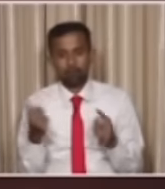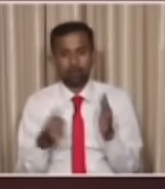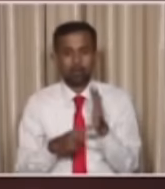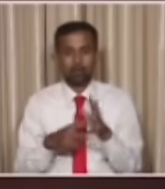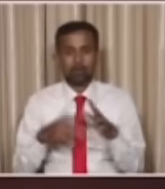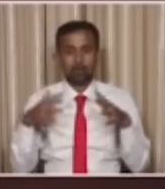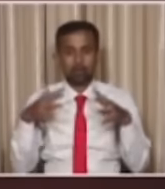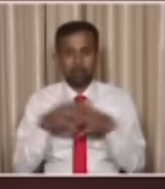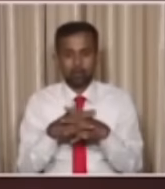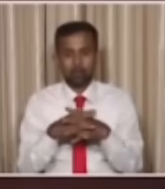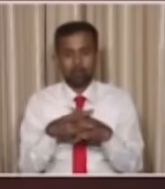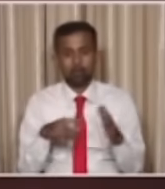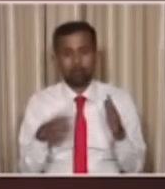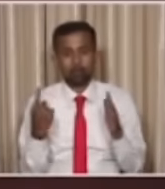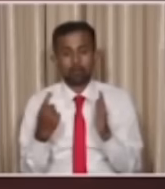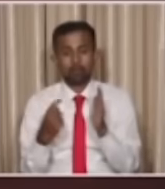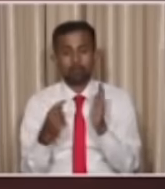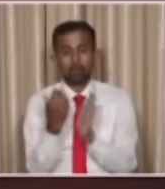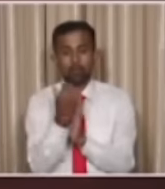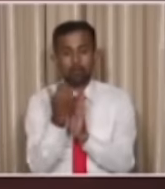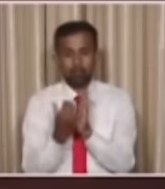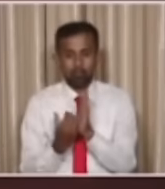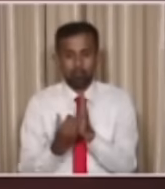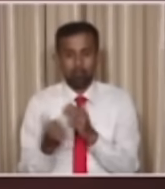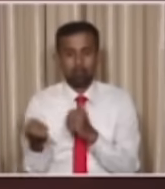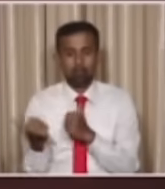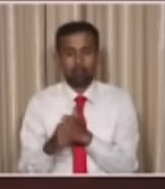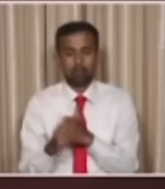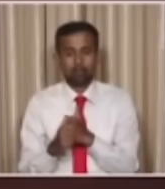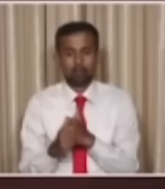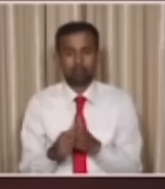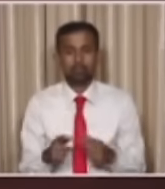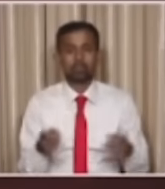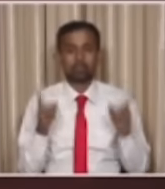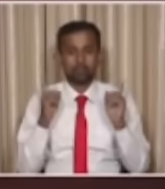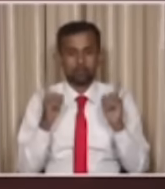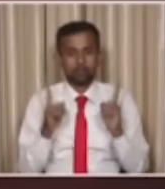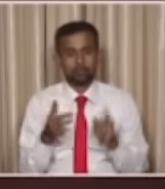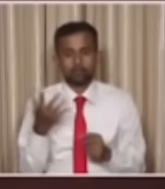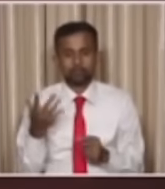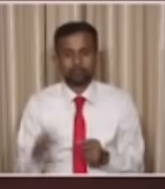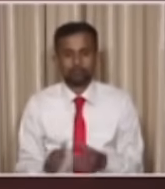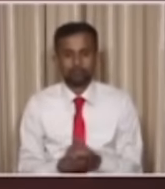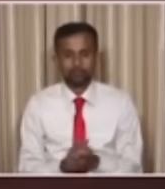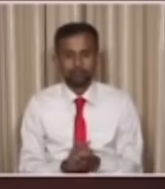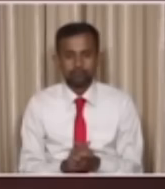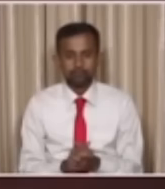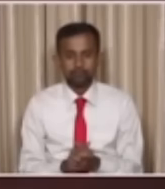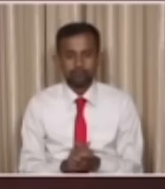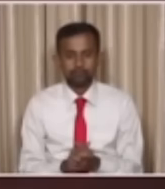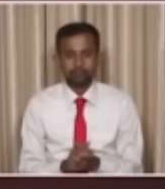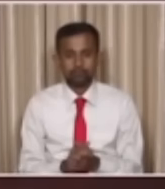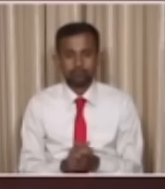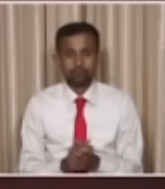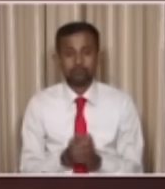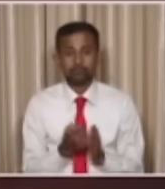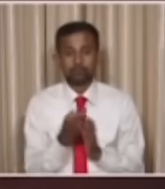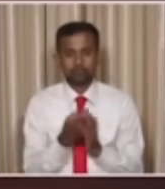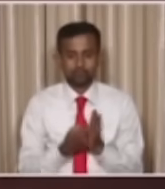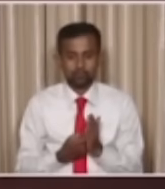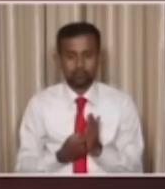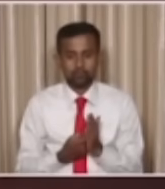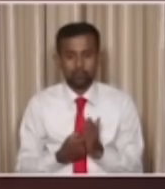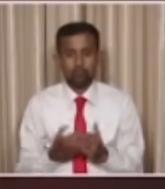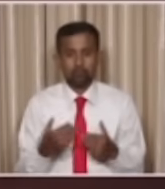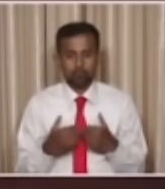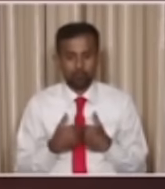හදාගත්ත වෙනම ව්‍යවස්ථා යටතේ ක්‍රියාත්මක වෙන ක්‍රීඩාවක් බවට පත් වෙලා තියෙනවා. ඒක ප්‍රතිපත්තිමය තීන්දුවක් විදිහට ගන්න ඕන.